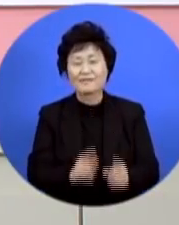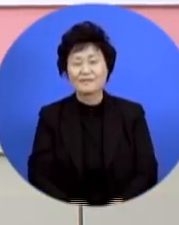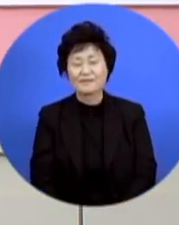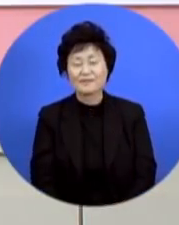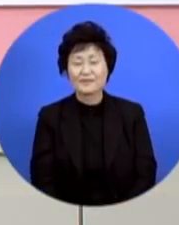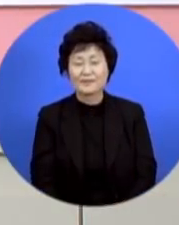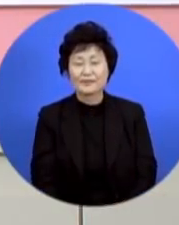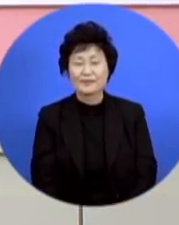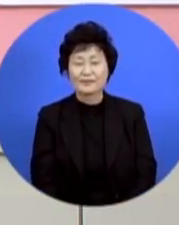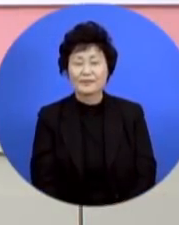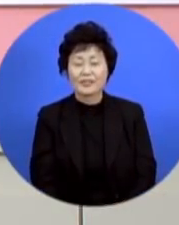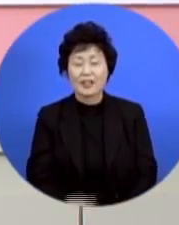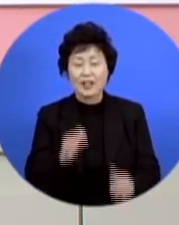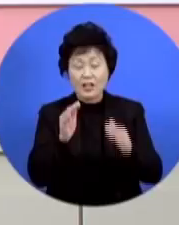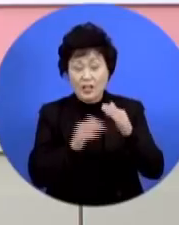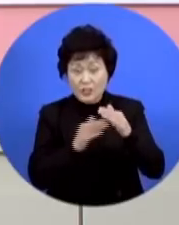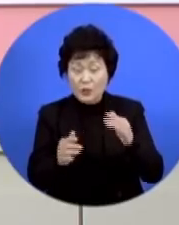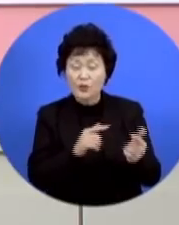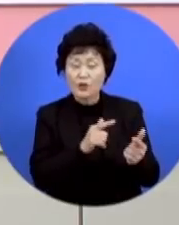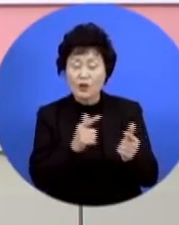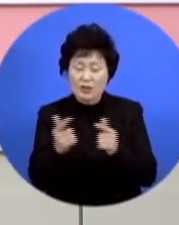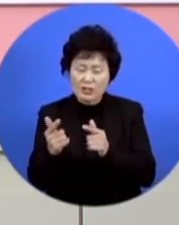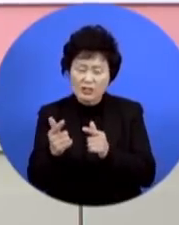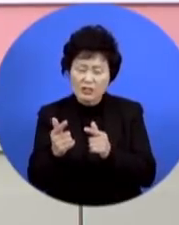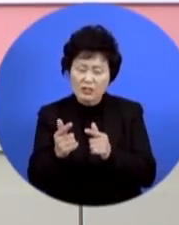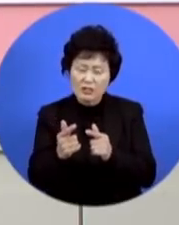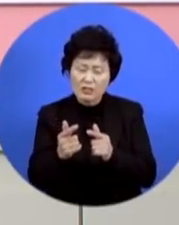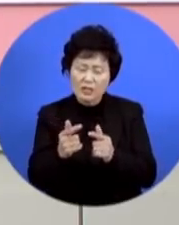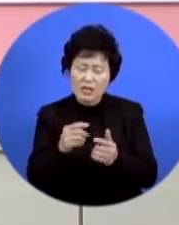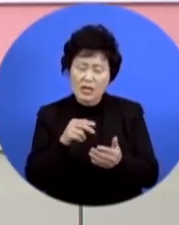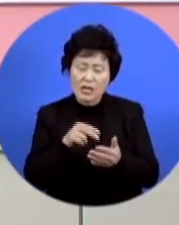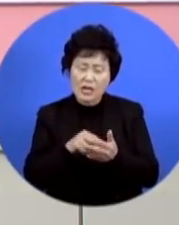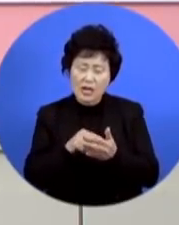성도들의 그 사정을 들을 때마다 정말 가슴 먹먹해가지고